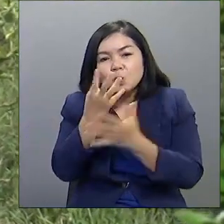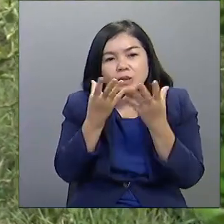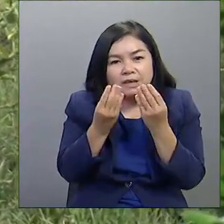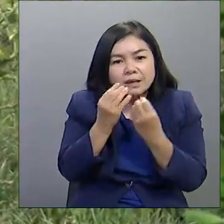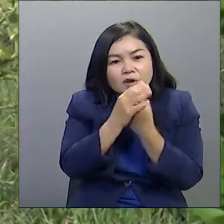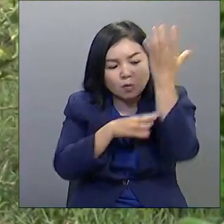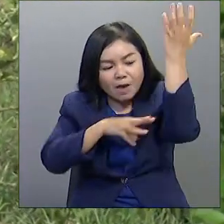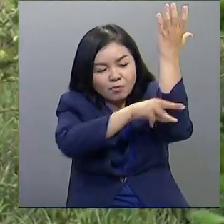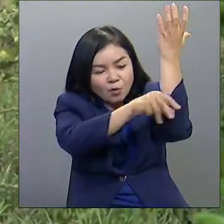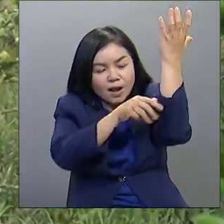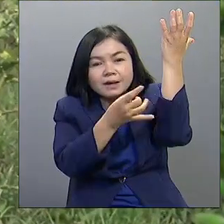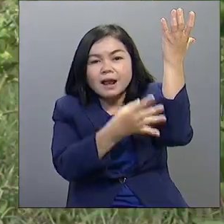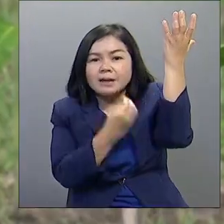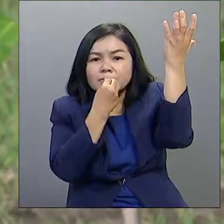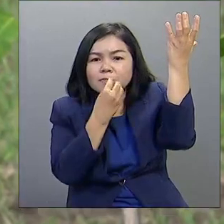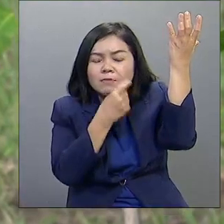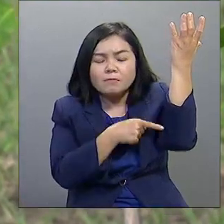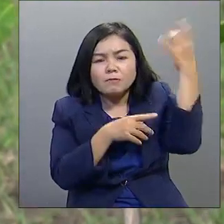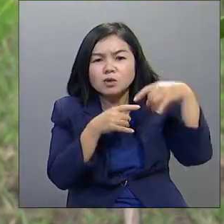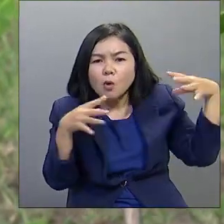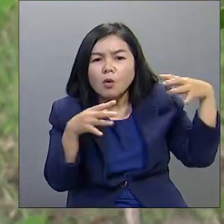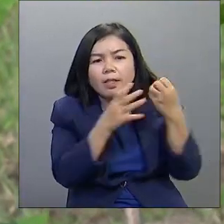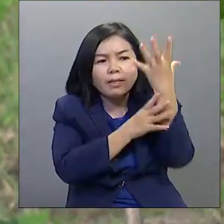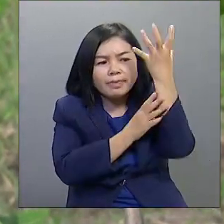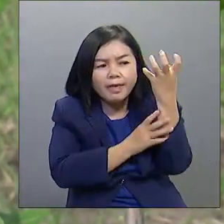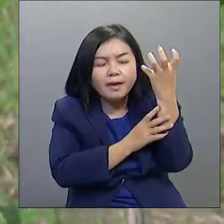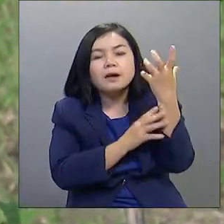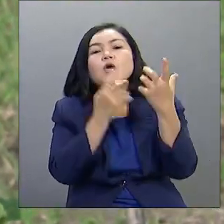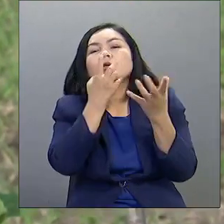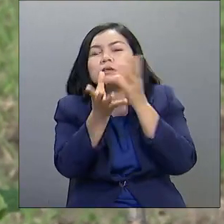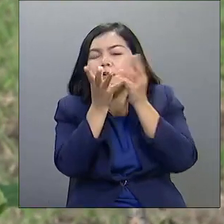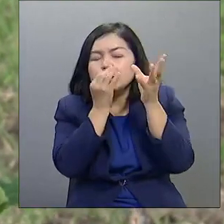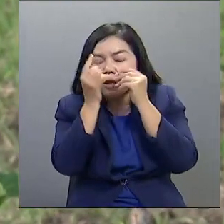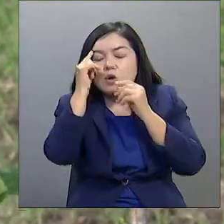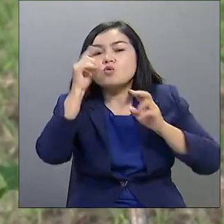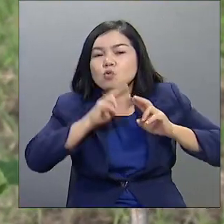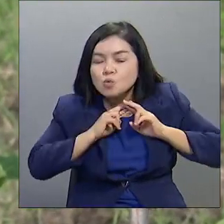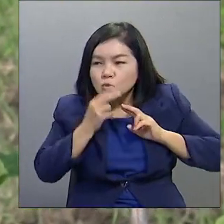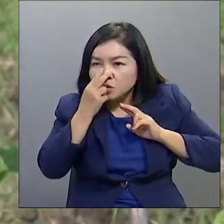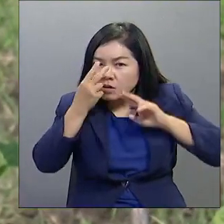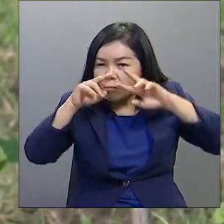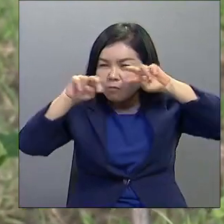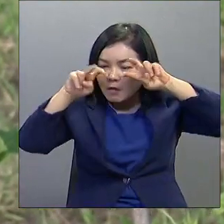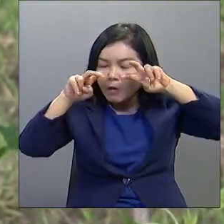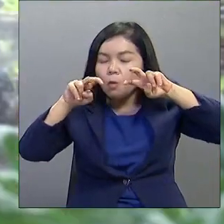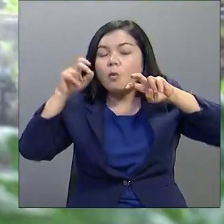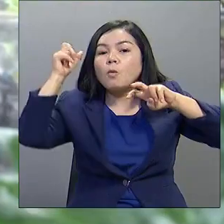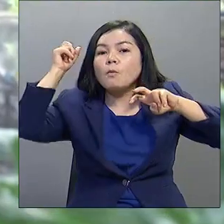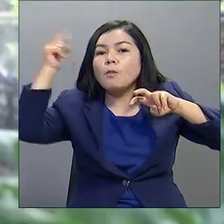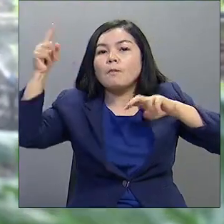ดูว่าอาหารเขาพอไหมอะไรอย่างเงี้ยค่ะการเรียนรู้ด้วยตัวเองอ่ะทำให้เราไปได้เร็วนะ